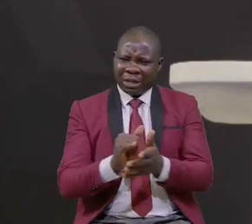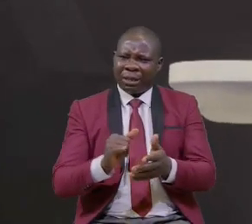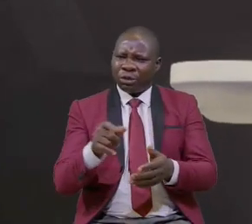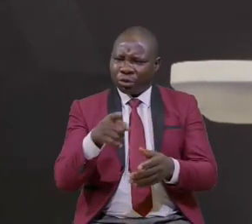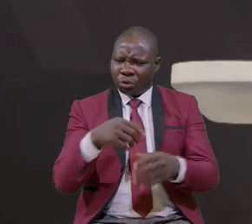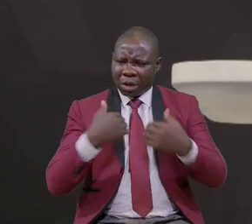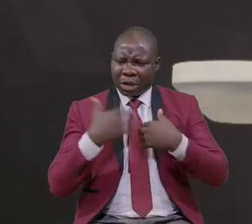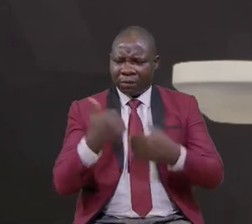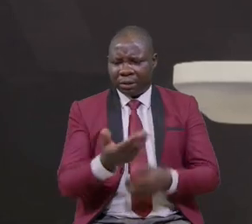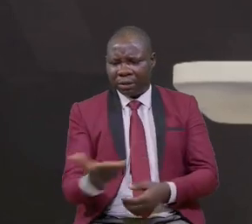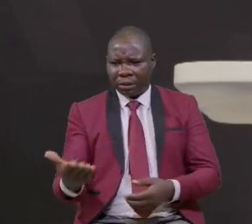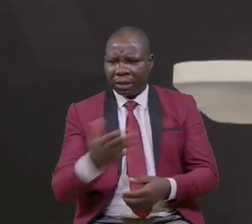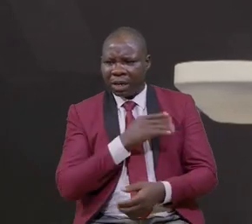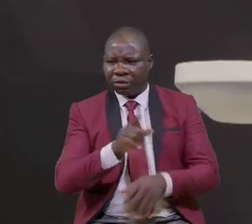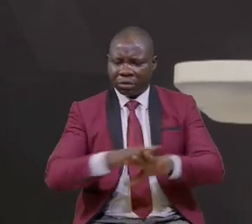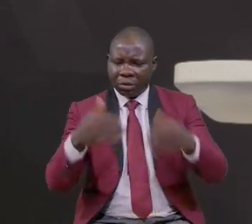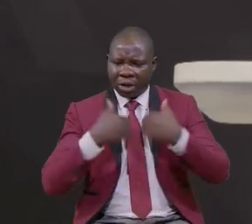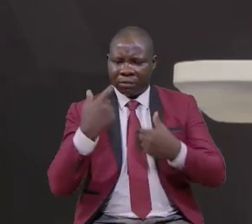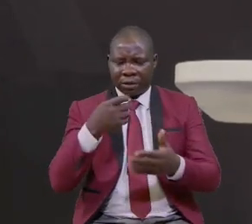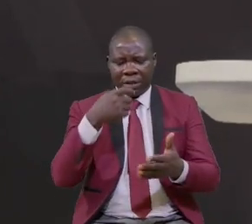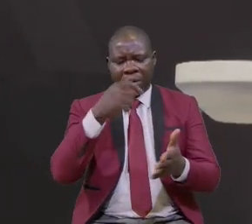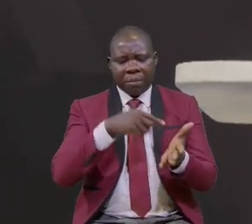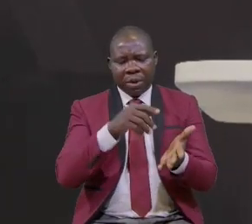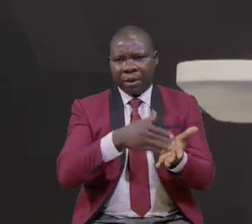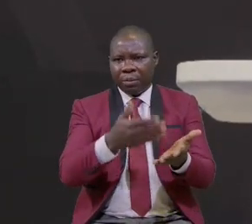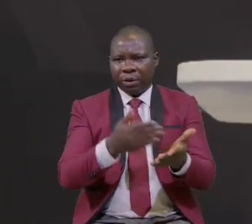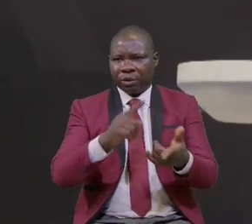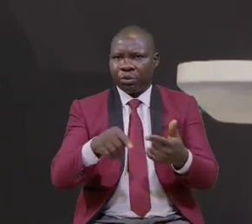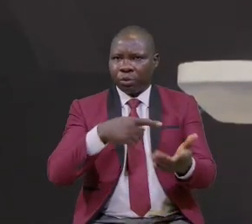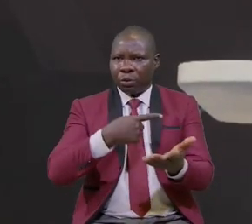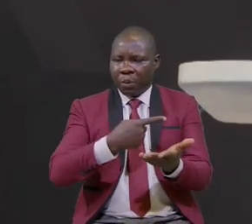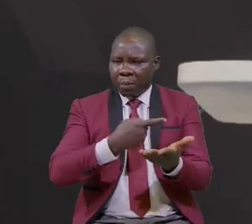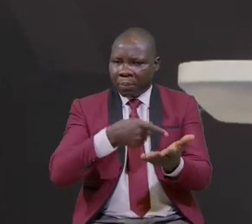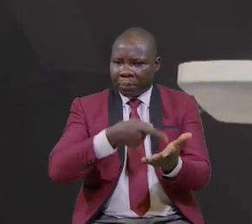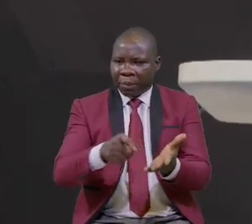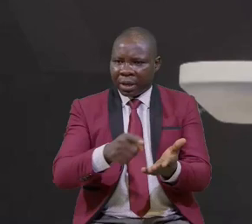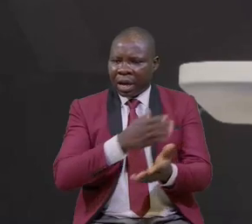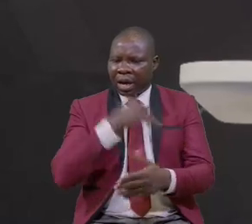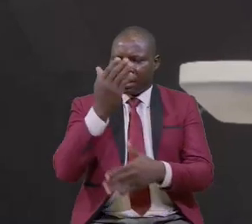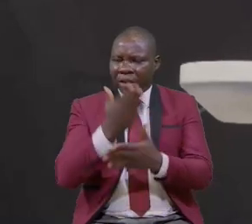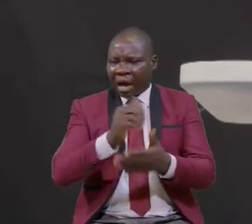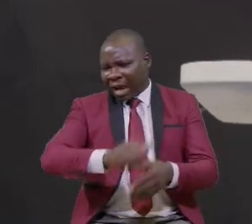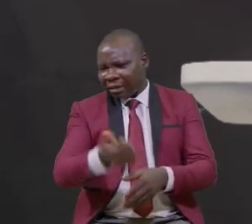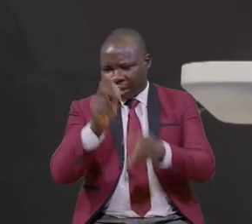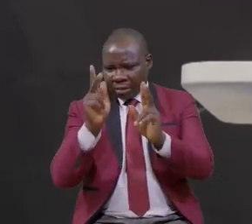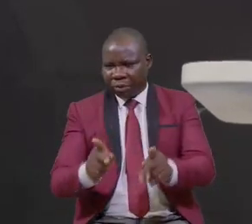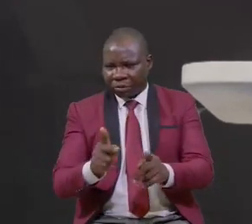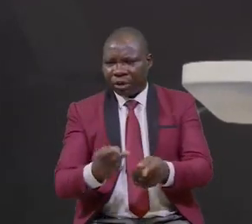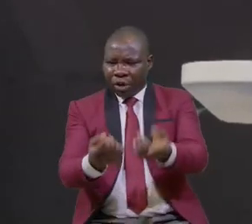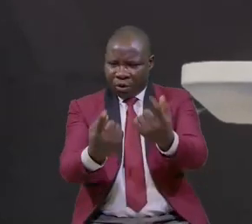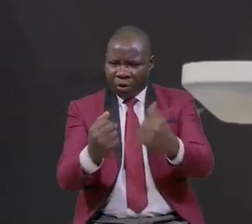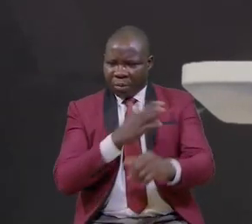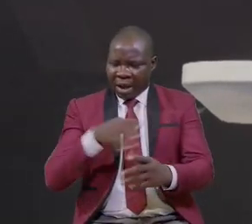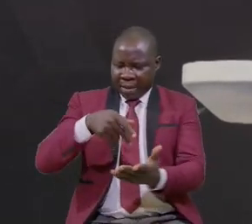l'argent. Et c'est trop cher pour toi. Et quelqu'un d'autre va payer le prix pour toi. À son